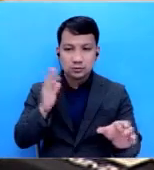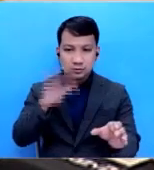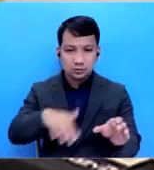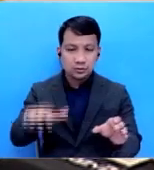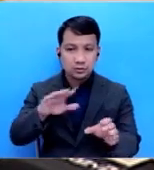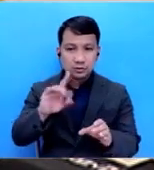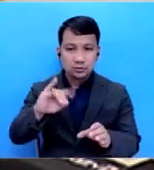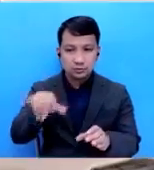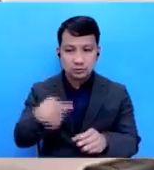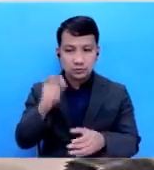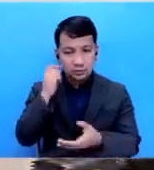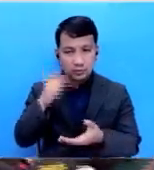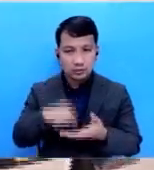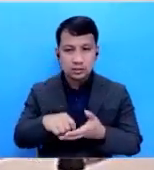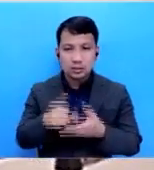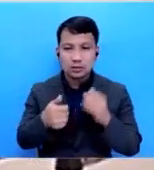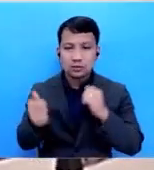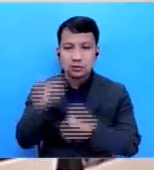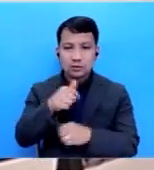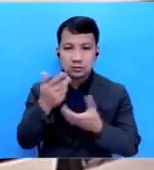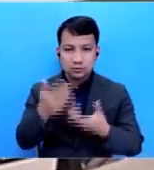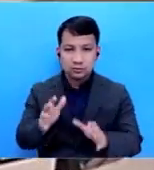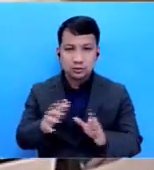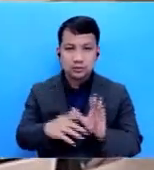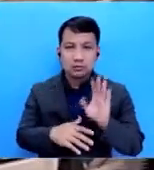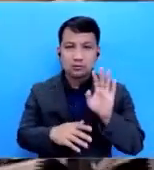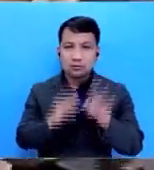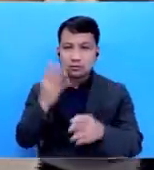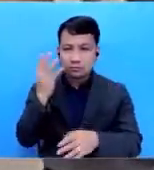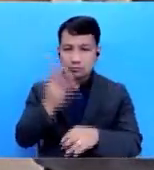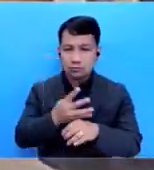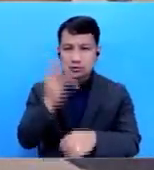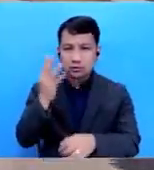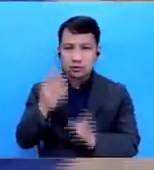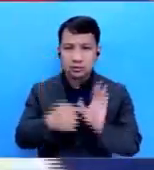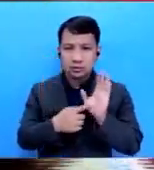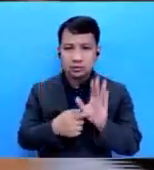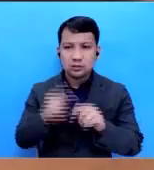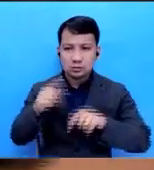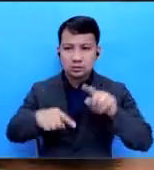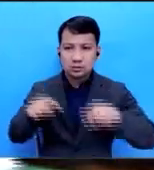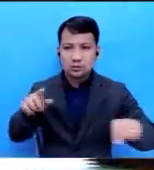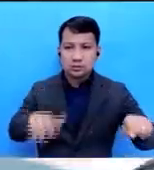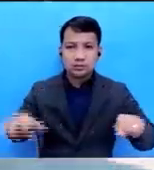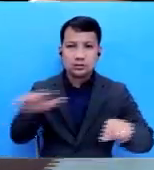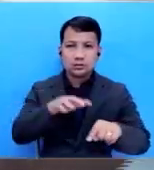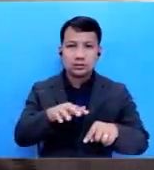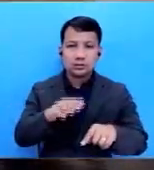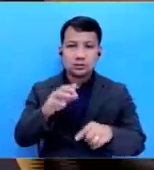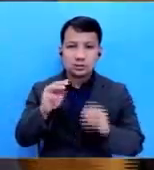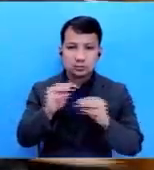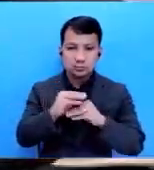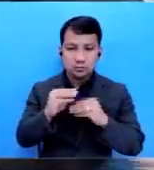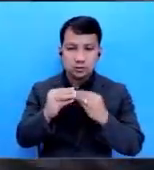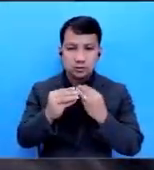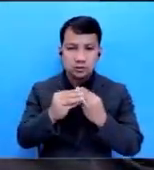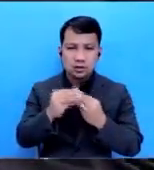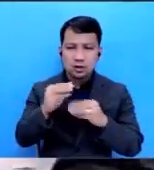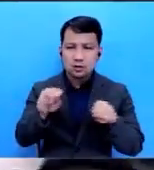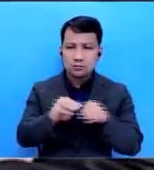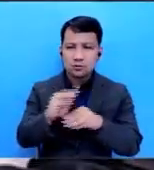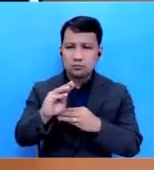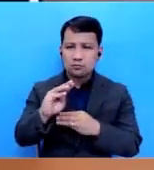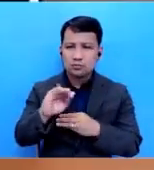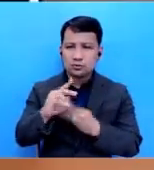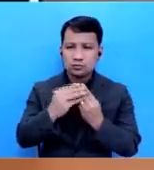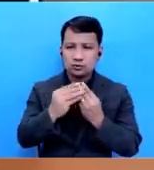DOJ Secretary. Matapos niyan, apat na beses pa raw humarap sa iba't ibang mga pagdinig sa Muntinlupa RTC si Ragos noong